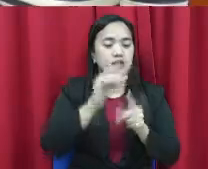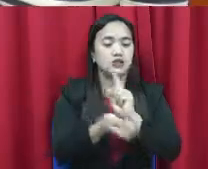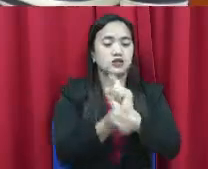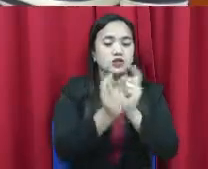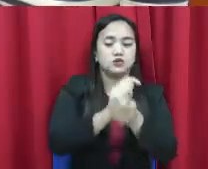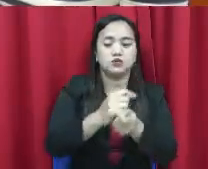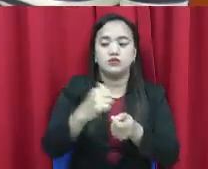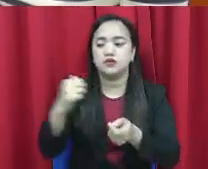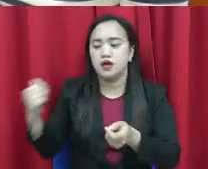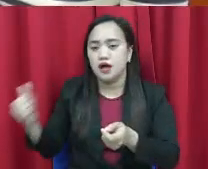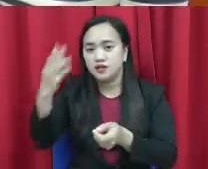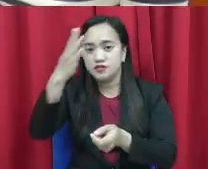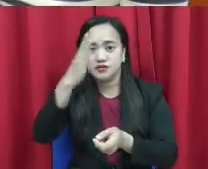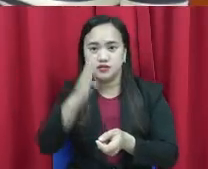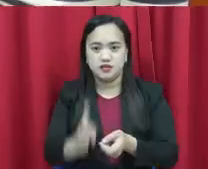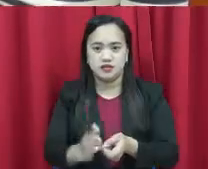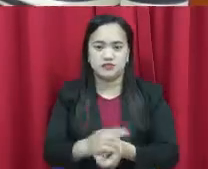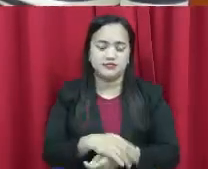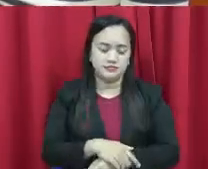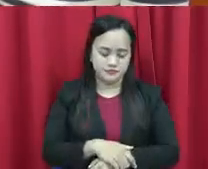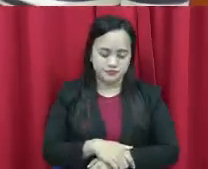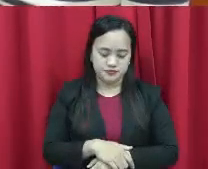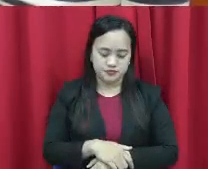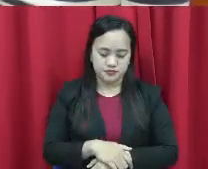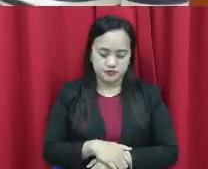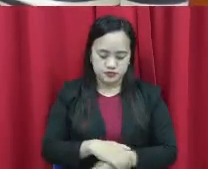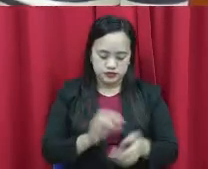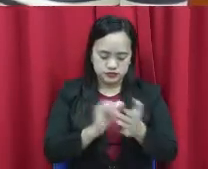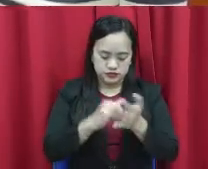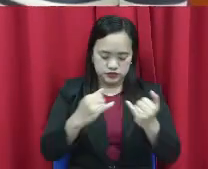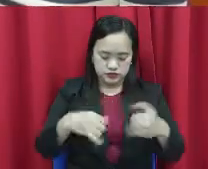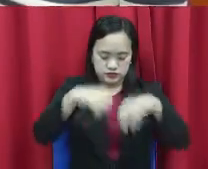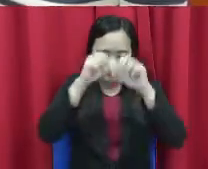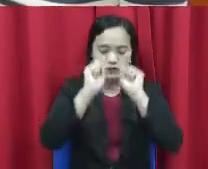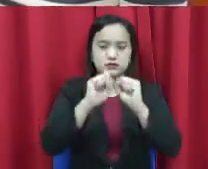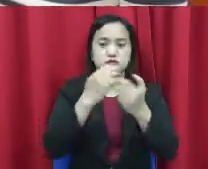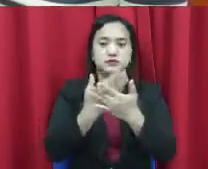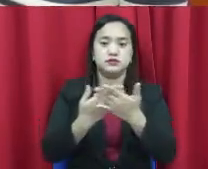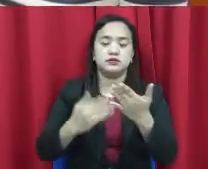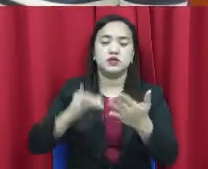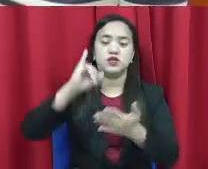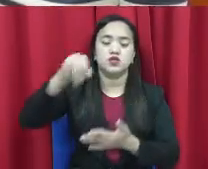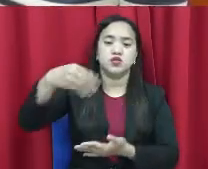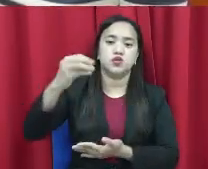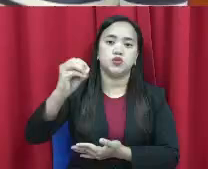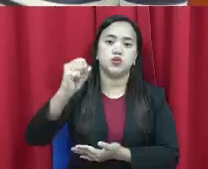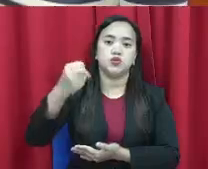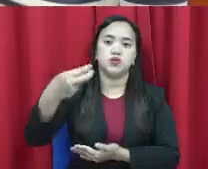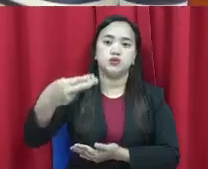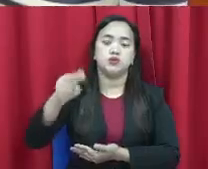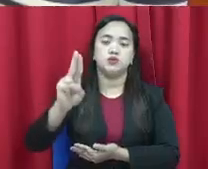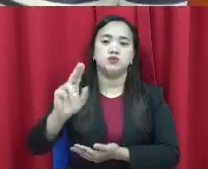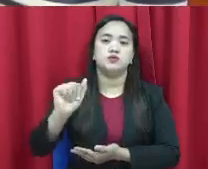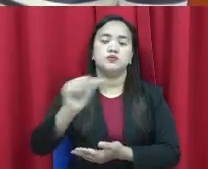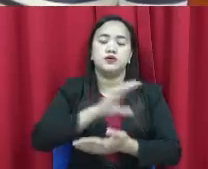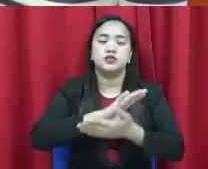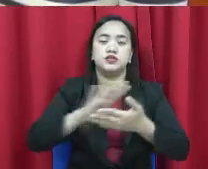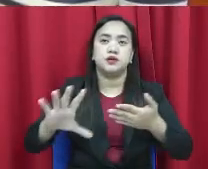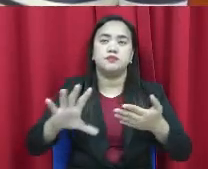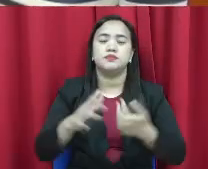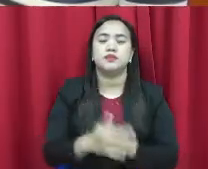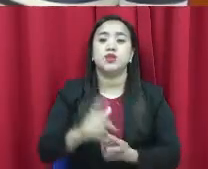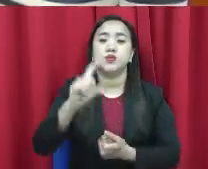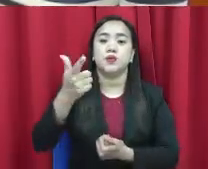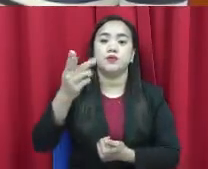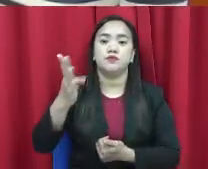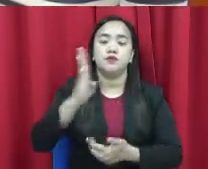other Gods Kaya nga binanggit ni nga doon sa Joshua ah Basahin ko lang po sa inyo yung dalawang verses po dito na binang na binasa rin po ng